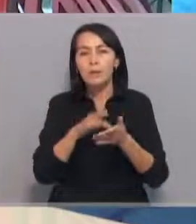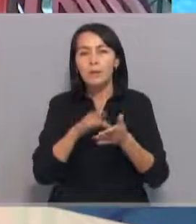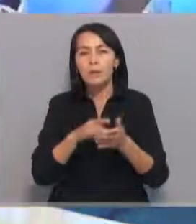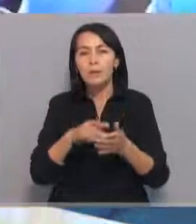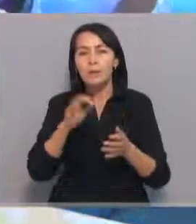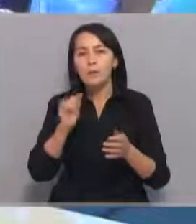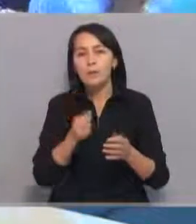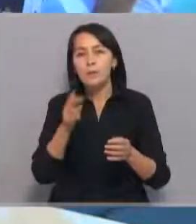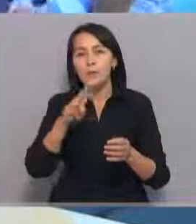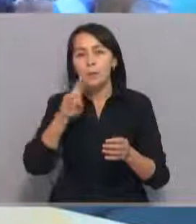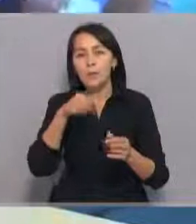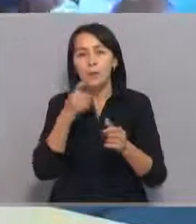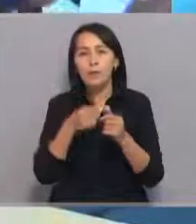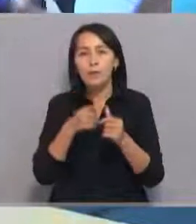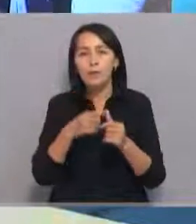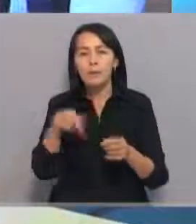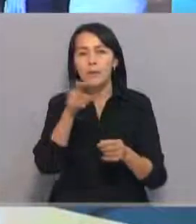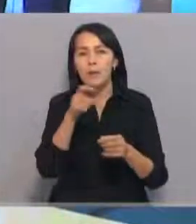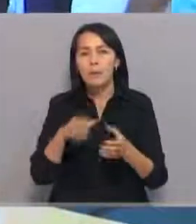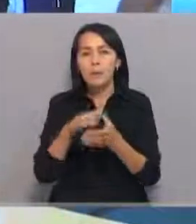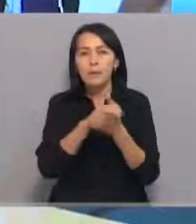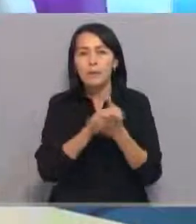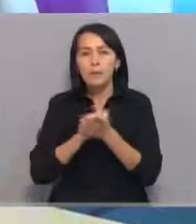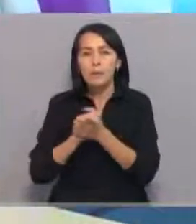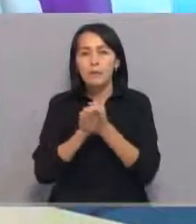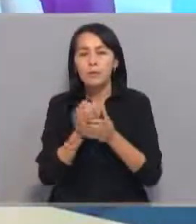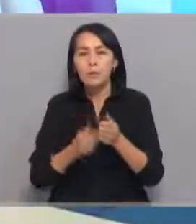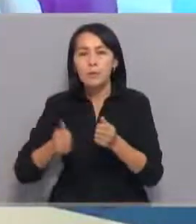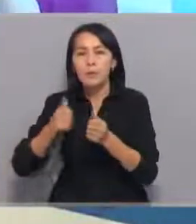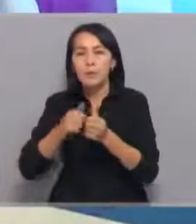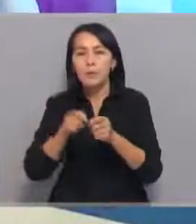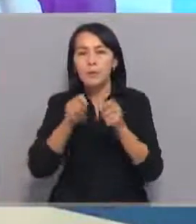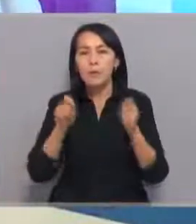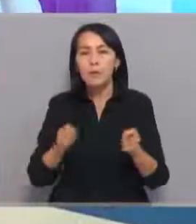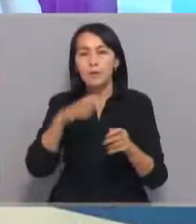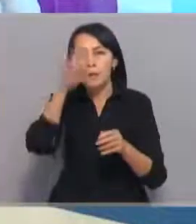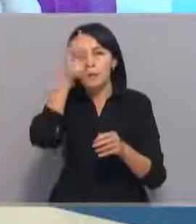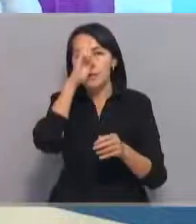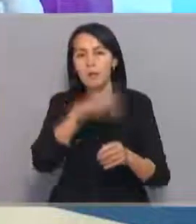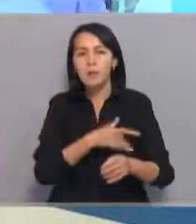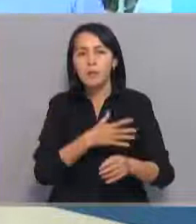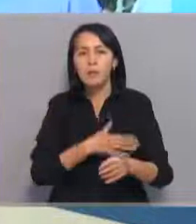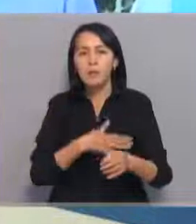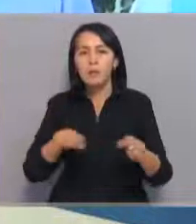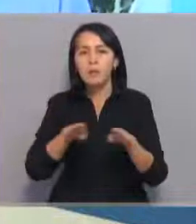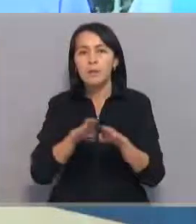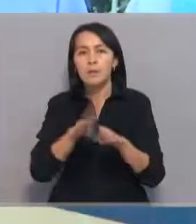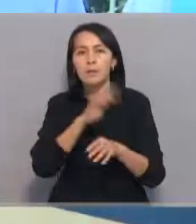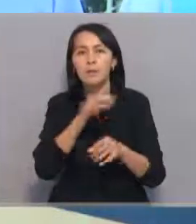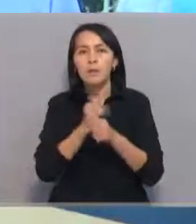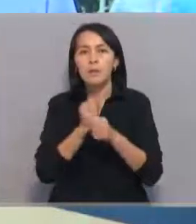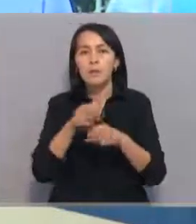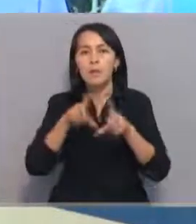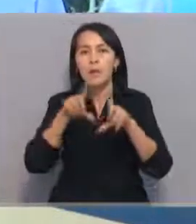академик Абдымыса Қуат Беков атындағы Халықтар Достық Университет жанынан ашылып отыр. Мемлекеттік жекешелік әріптестік аясында жұмыс істейтін